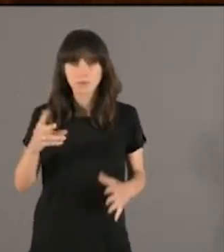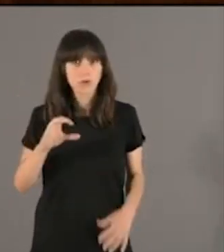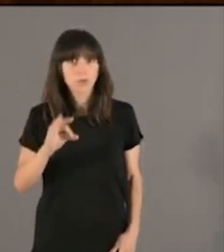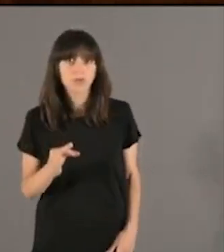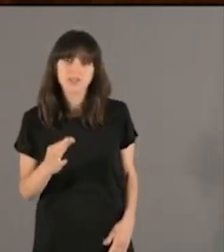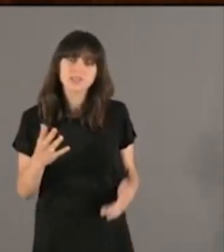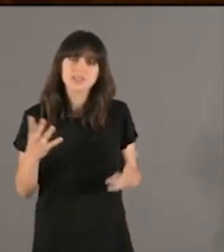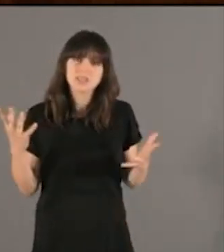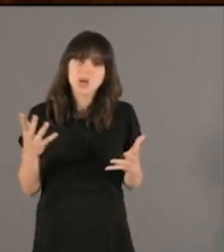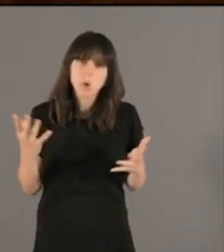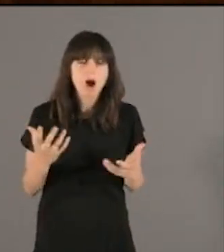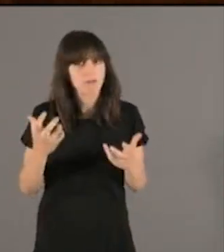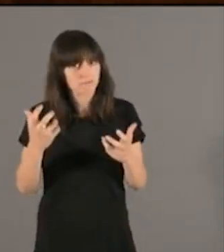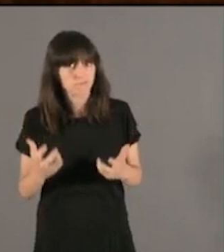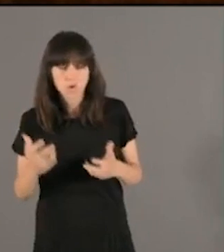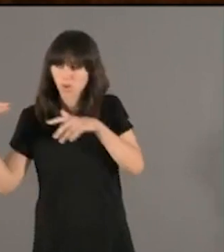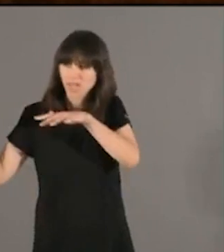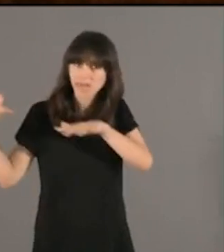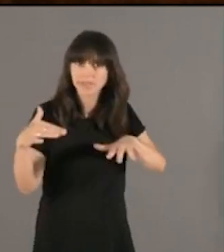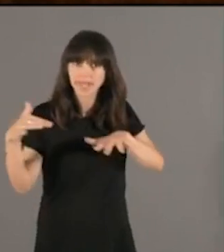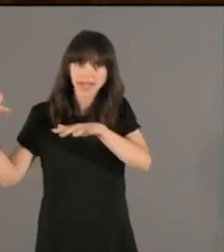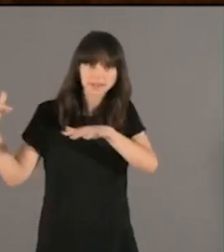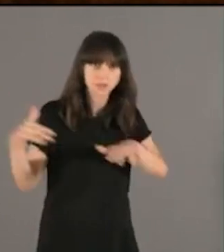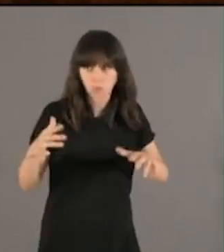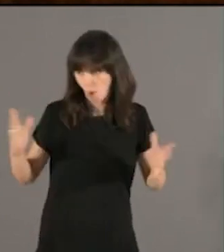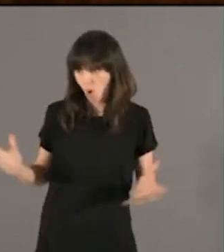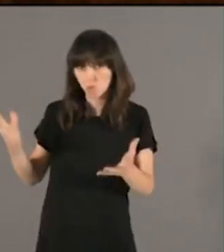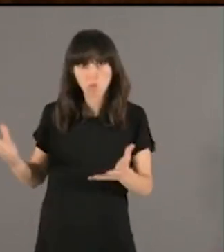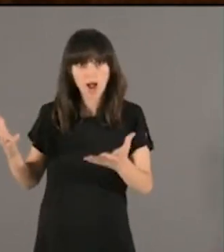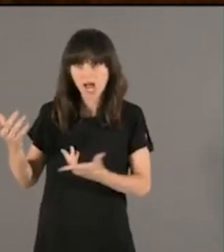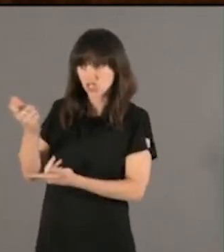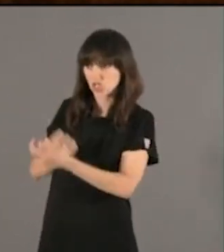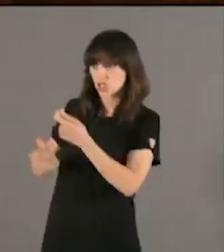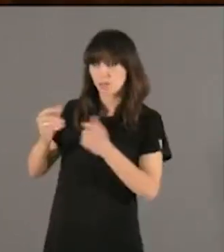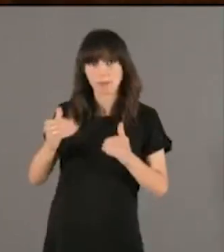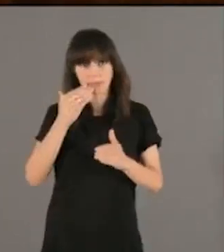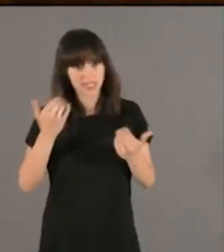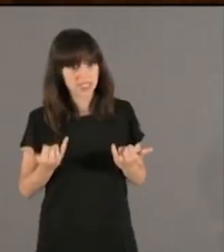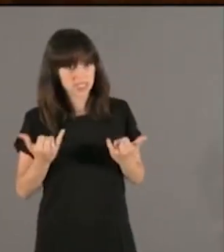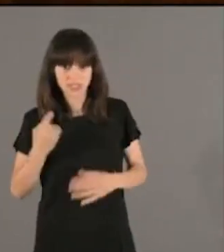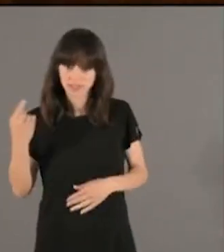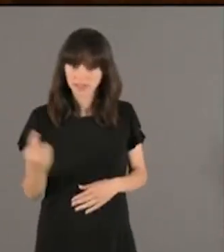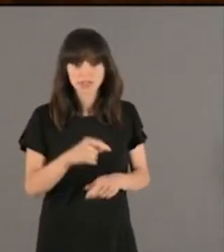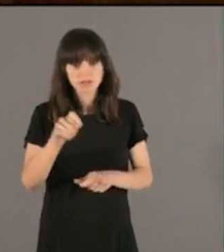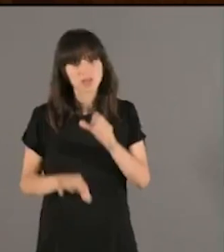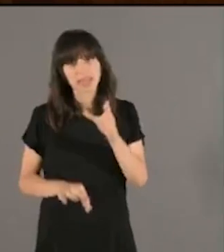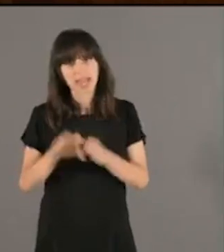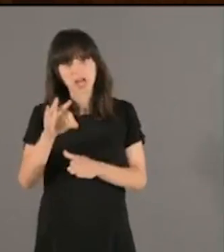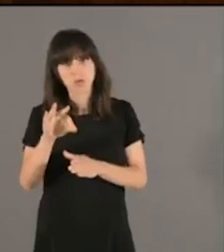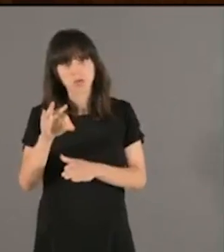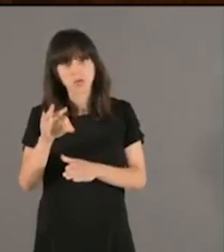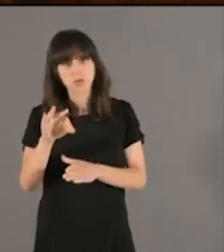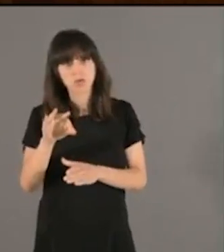de favoriser l'immigration, même si, pour l'ensemble des élus ici présents, vous êtes favorables